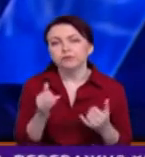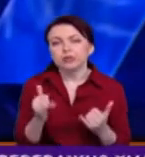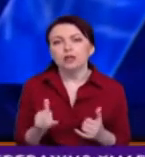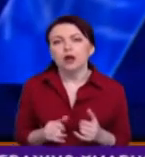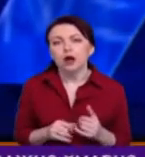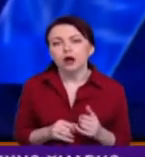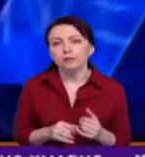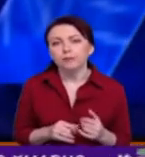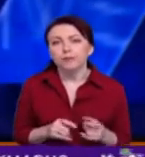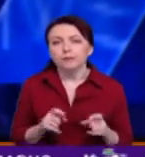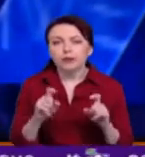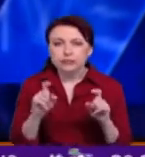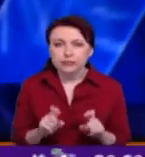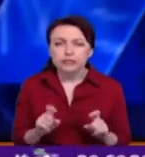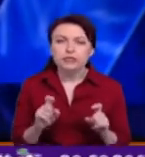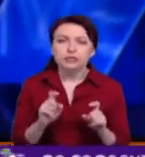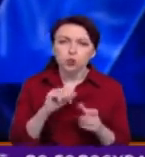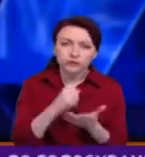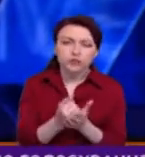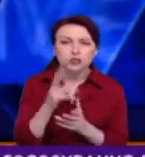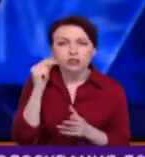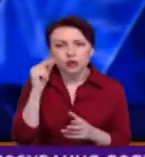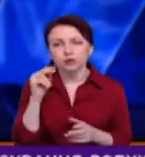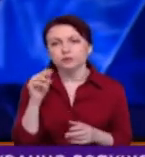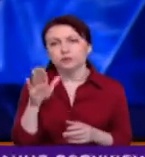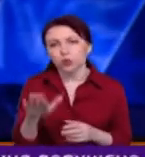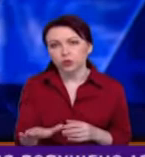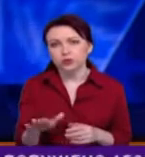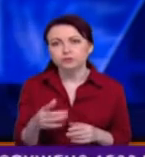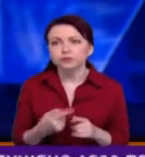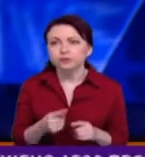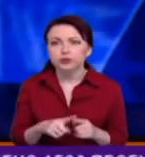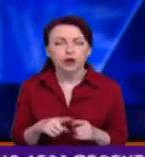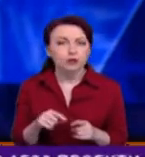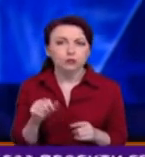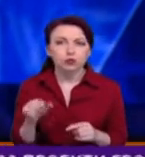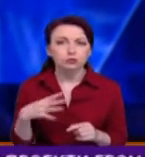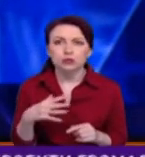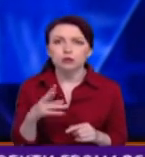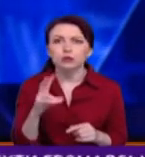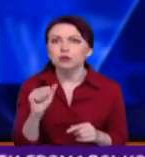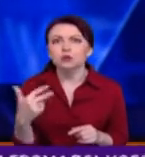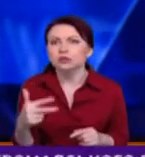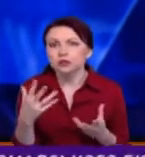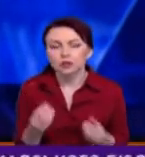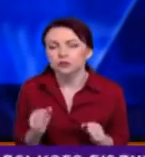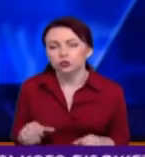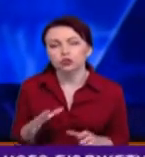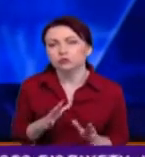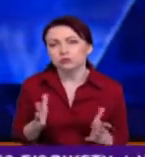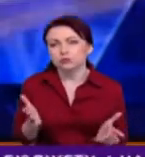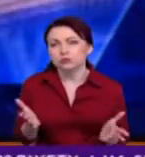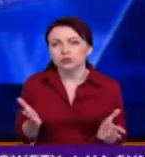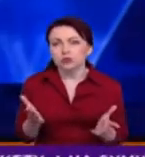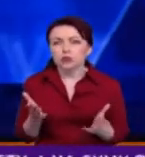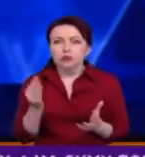цього засідання нової Верховної Ради України. І це так само не значить, що це буде на 30-й день. Тобто з якоїсь такої